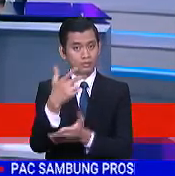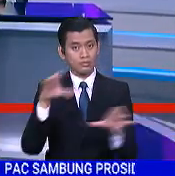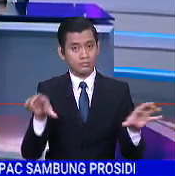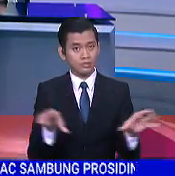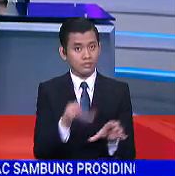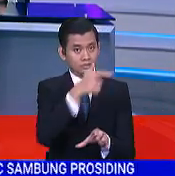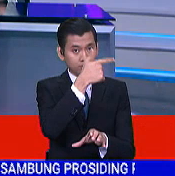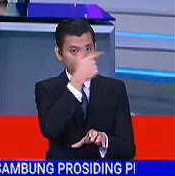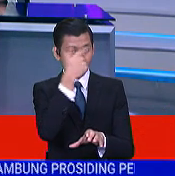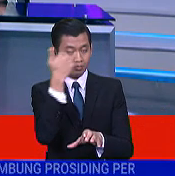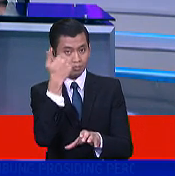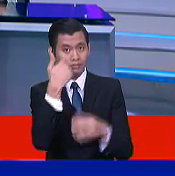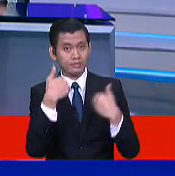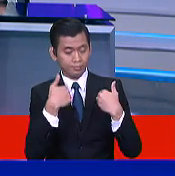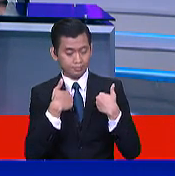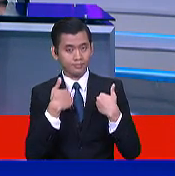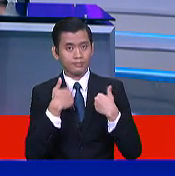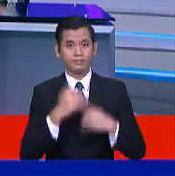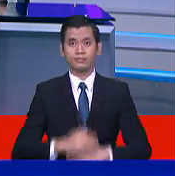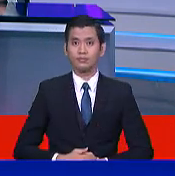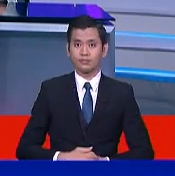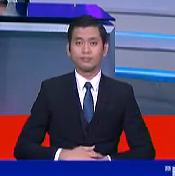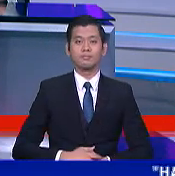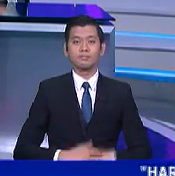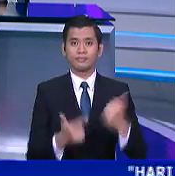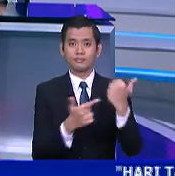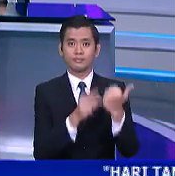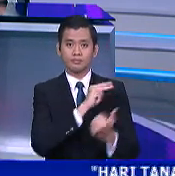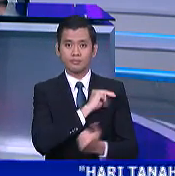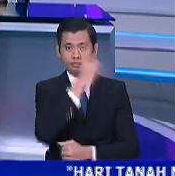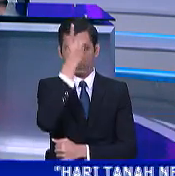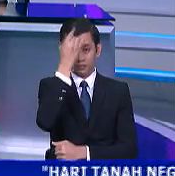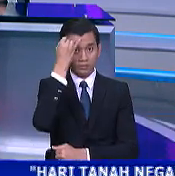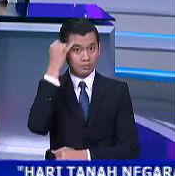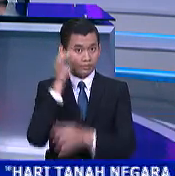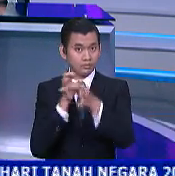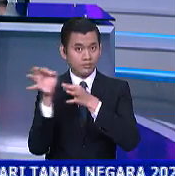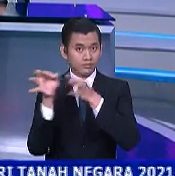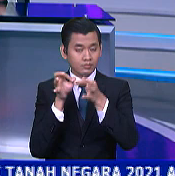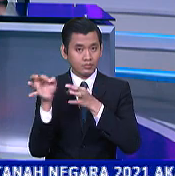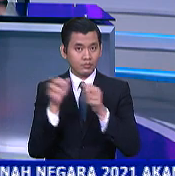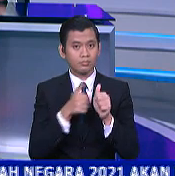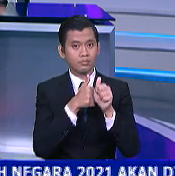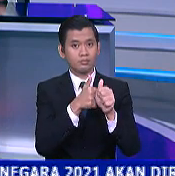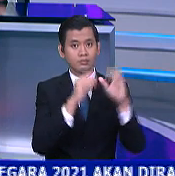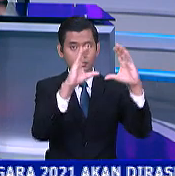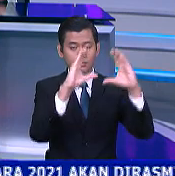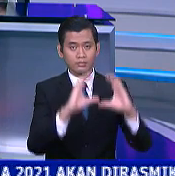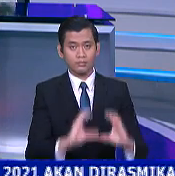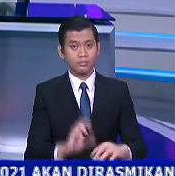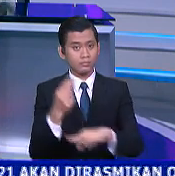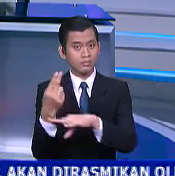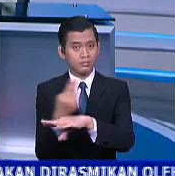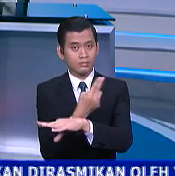faktor timbalan Perdana Menteri Datuk Sri Ismail Sabri aku berkata ia merangkumi model pelaksanaan yang digunakan Negara